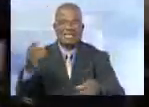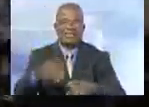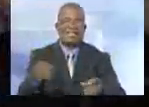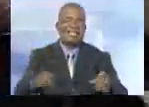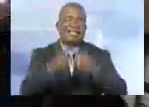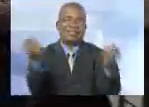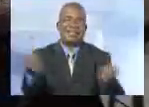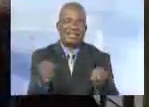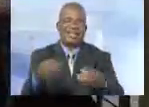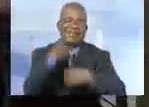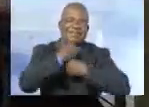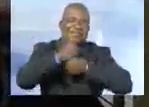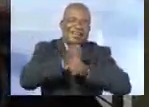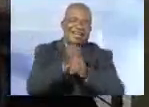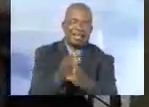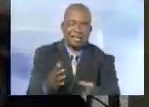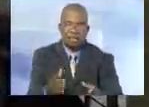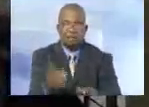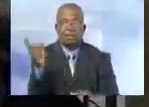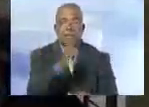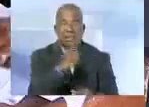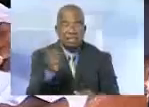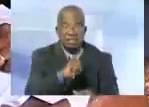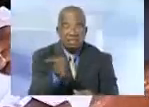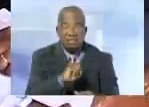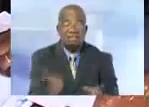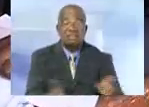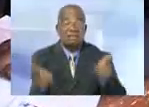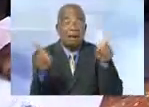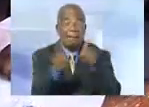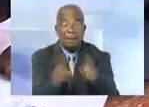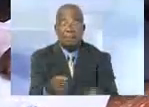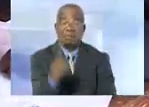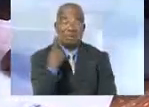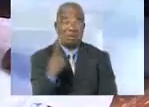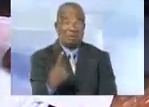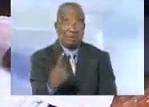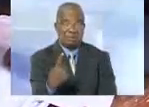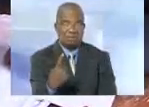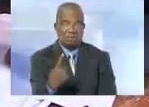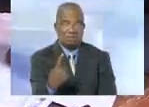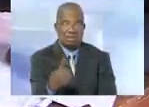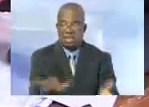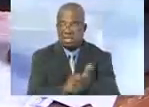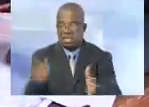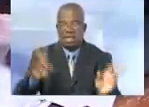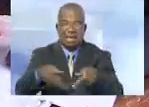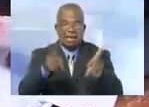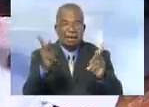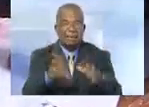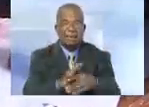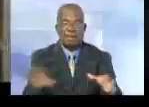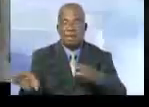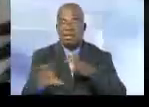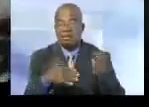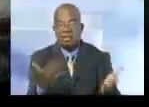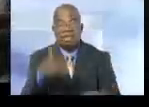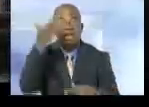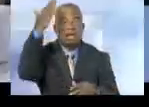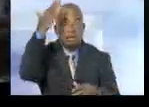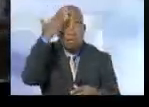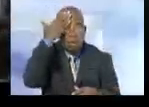le cursus scolaire de l'élève. Cette carte facilitera également l'établissement de documents administratifs. La ministre